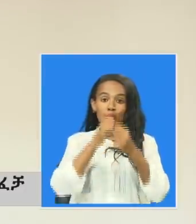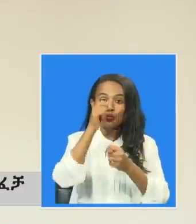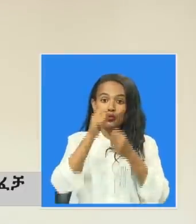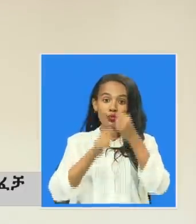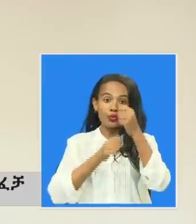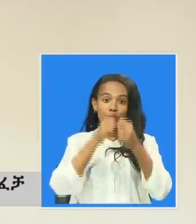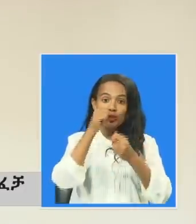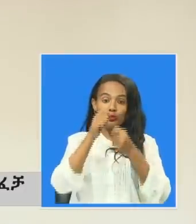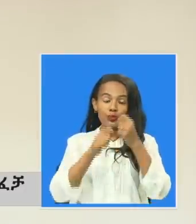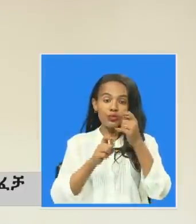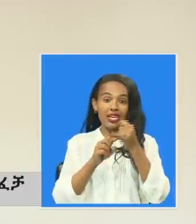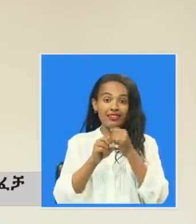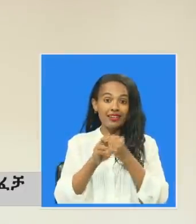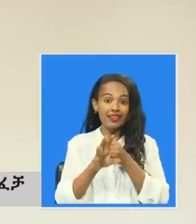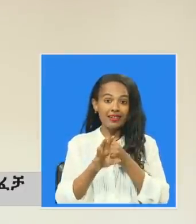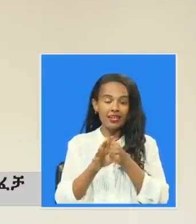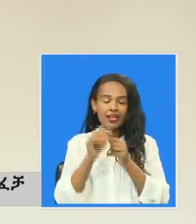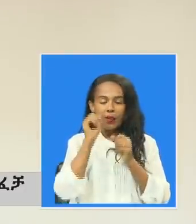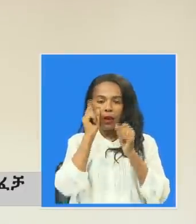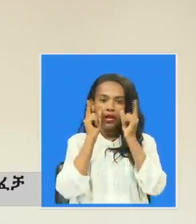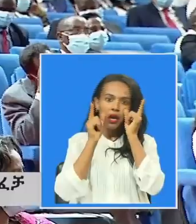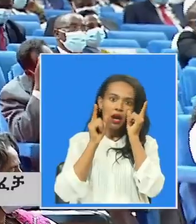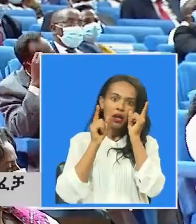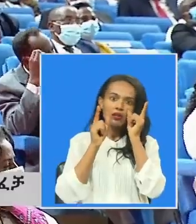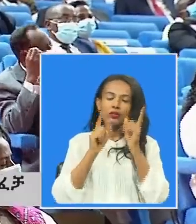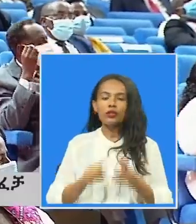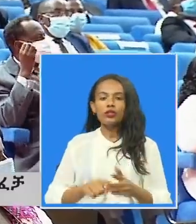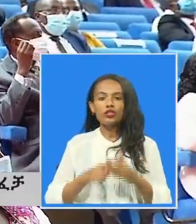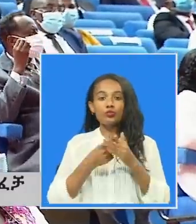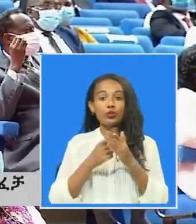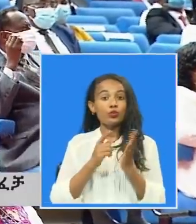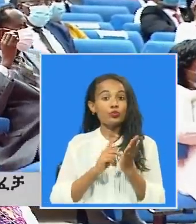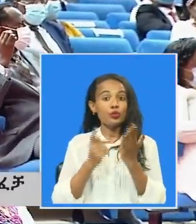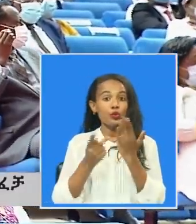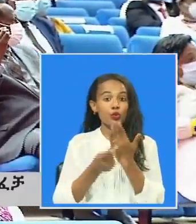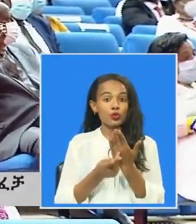የቱሪዝም ሴክተርን ለማነቃቃት የተጀመሩት